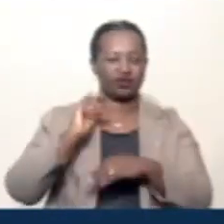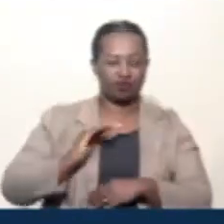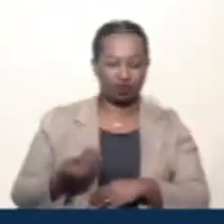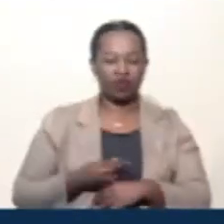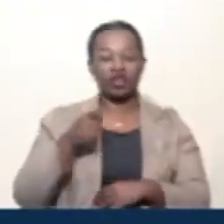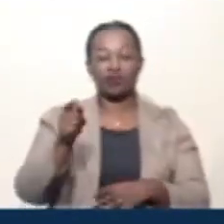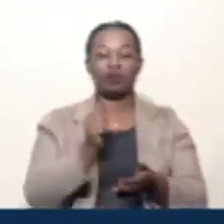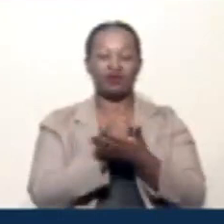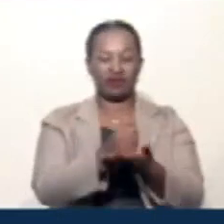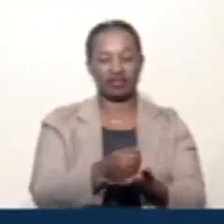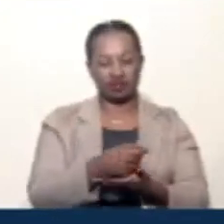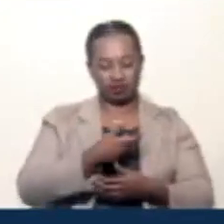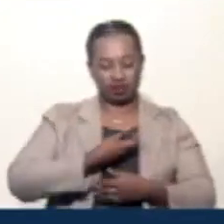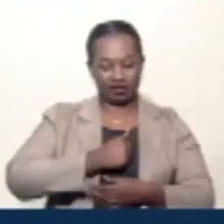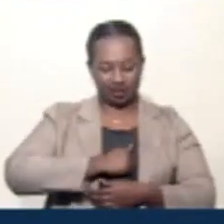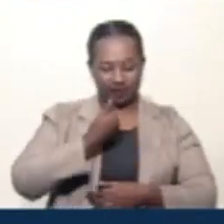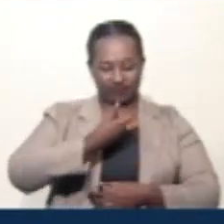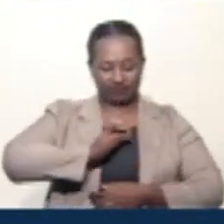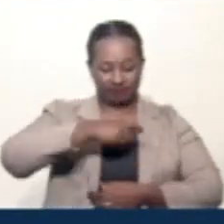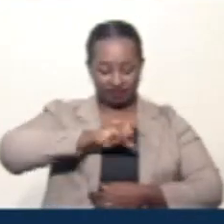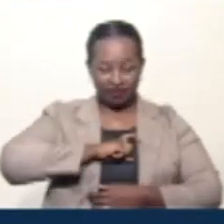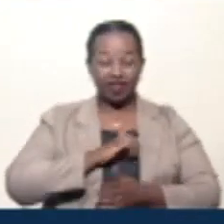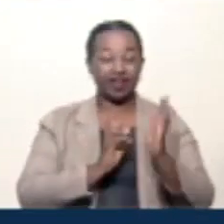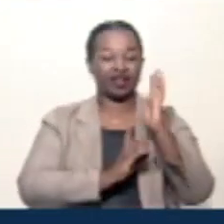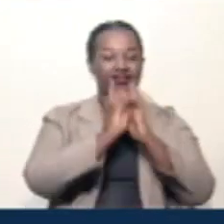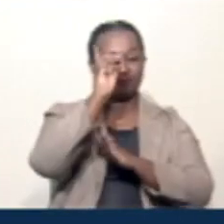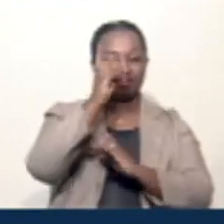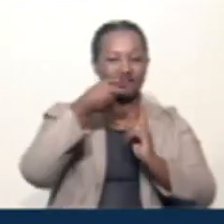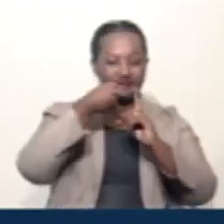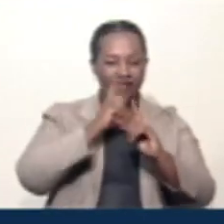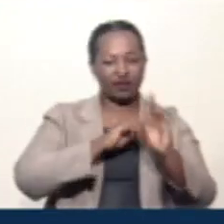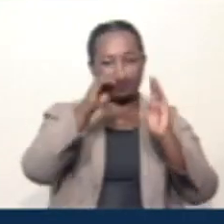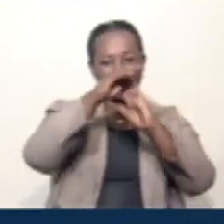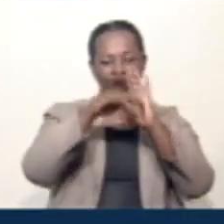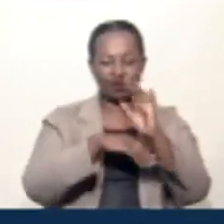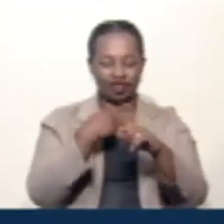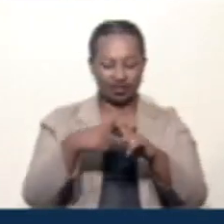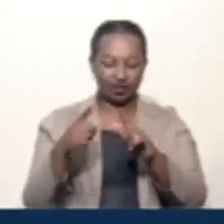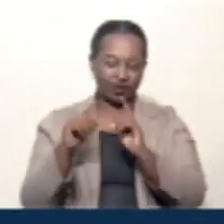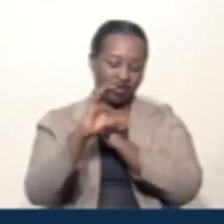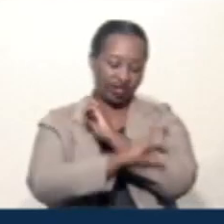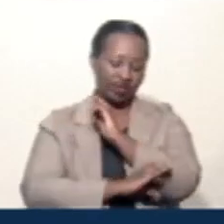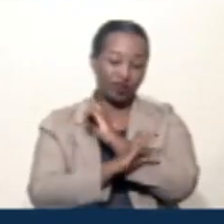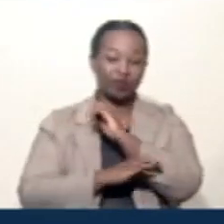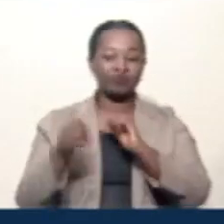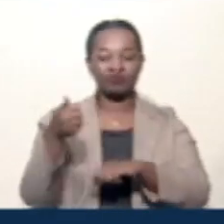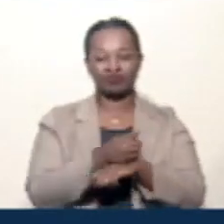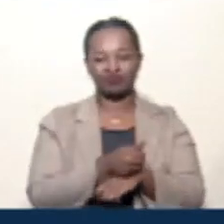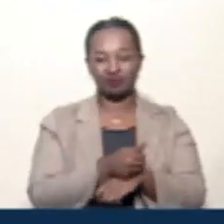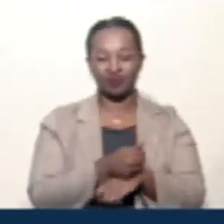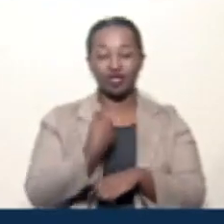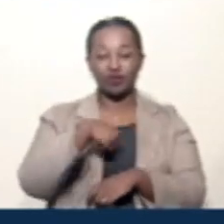bituma arushaho kwigirira icyizere akiteza imbere abikesha ahanini gahunda zitandukanye igihugu kigenda gishyiraho.